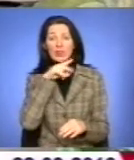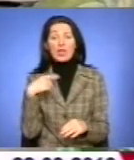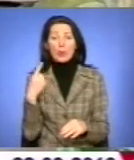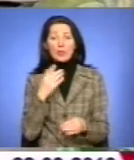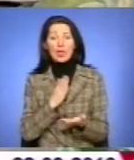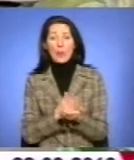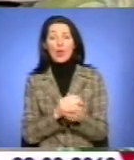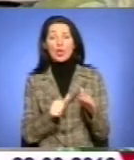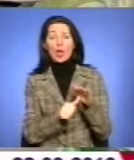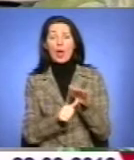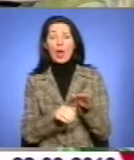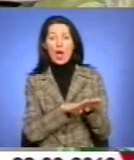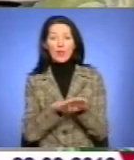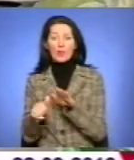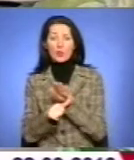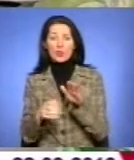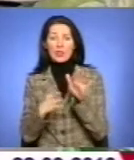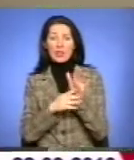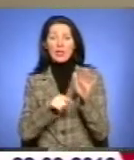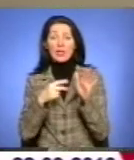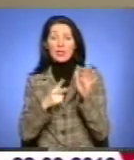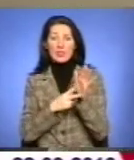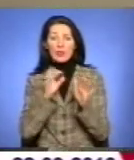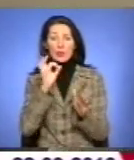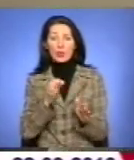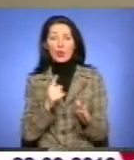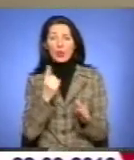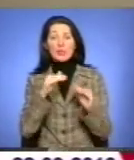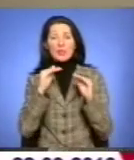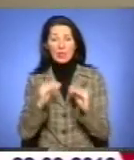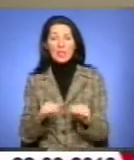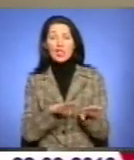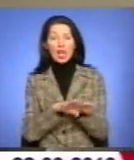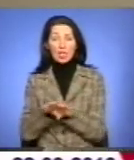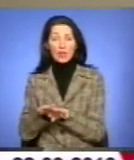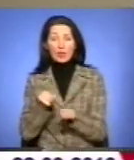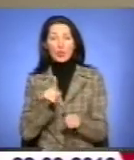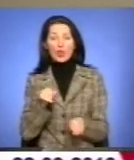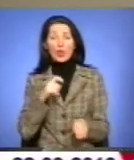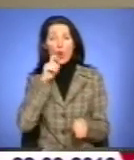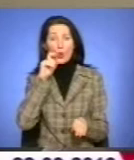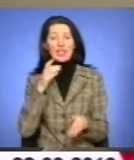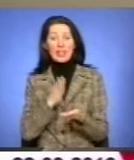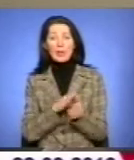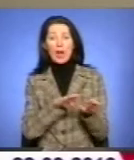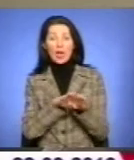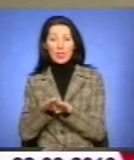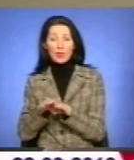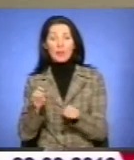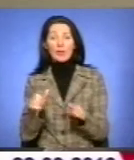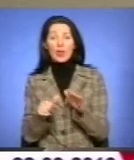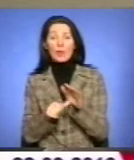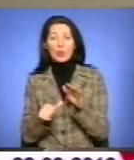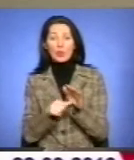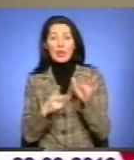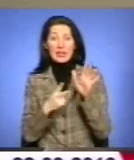мають рівень безробіття 9,7%. Це один з найнижчих рівнів, при тому, що Україна має рівень безробіття 7,4%.